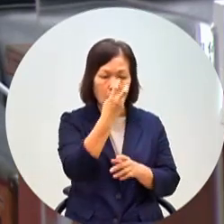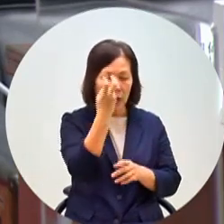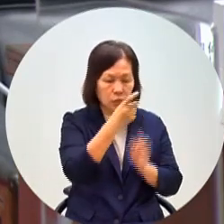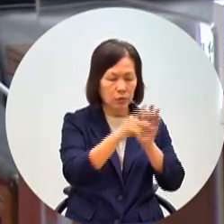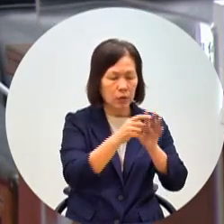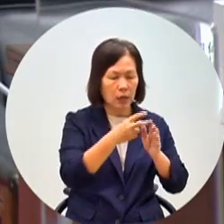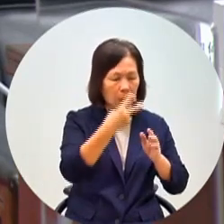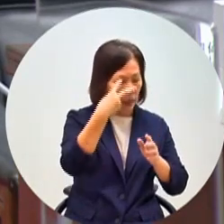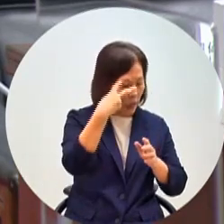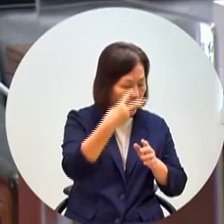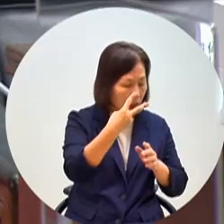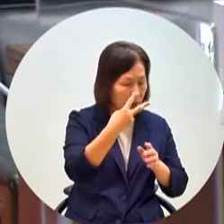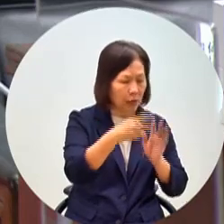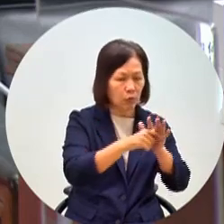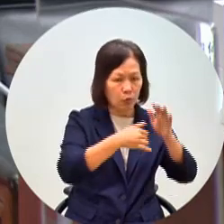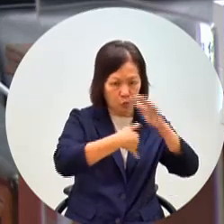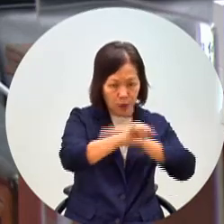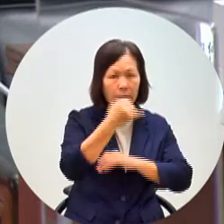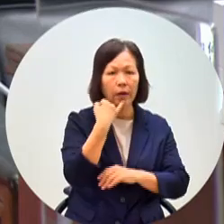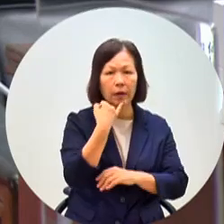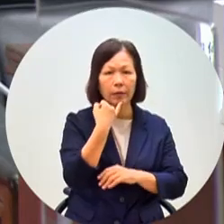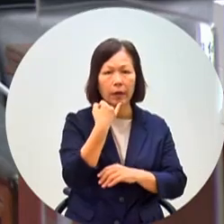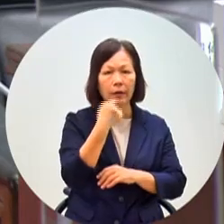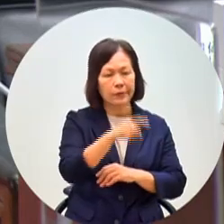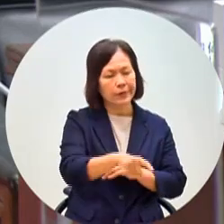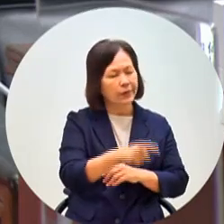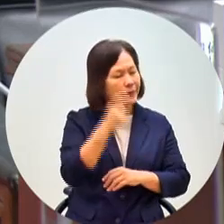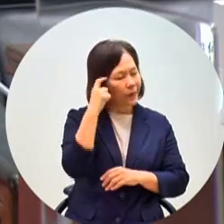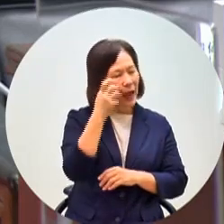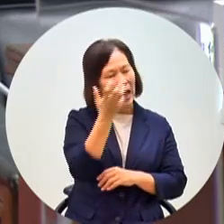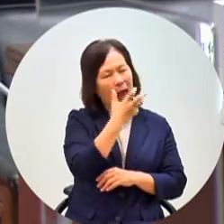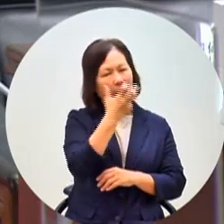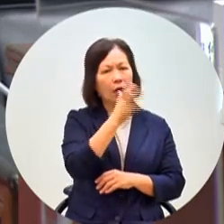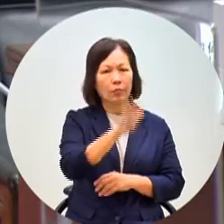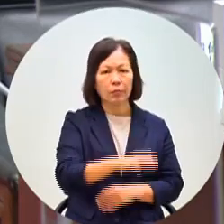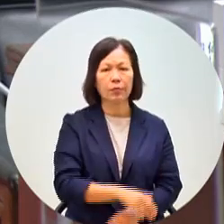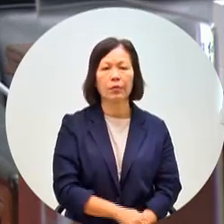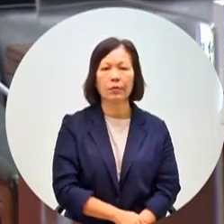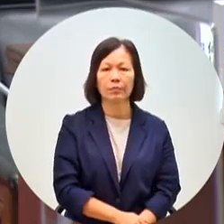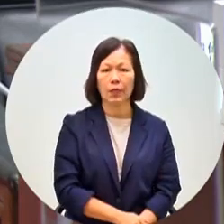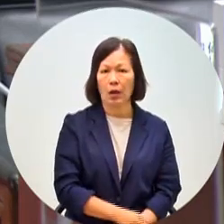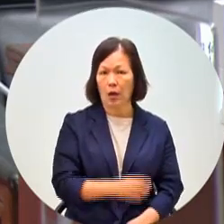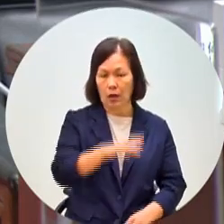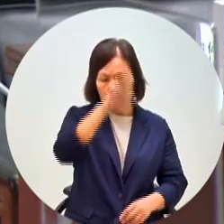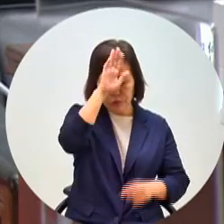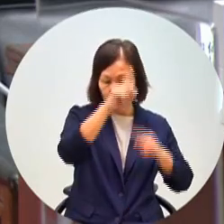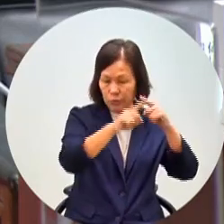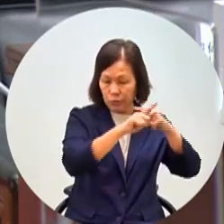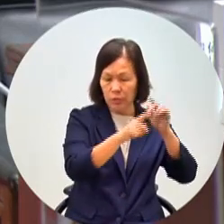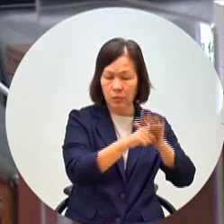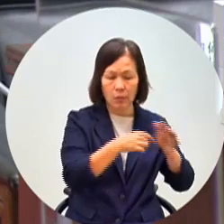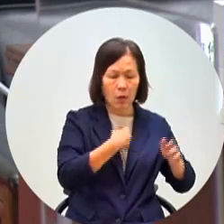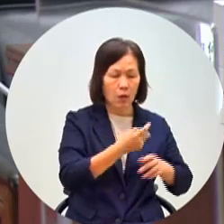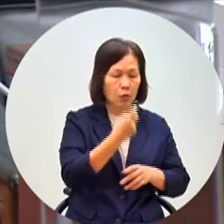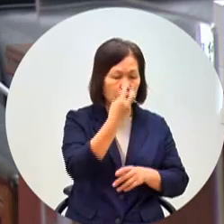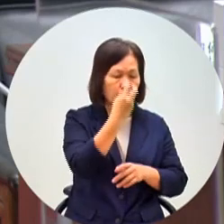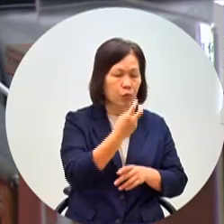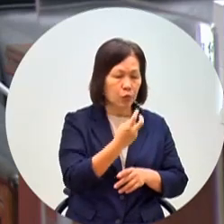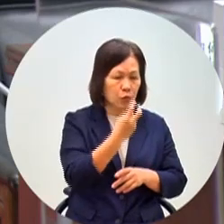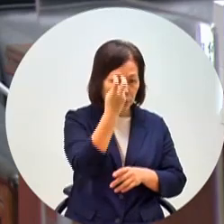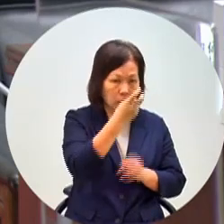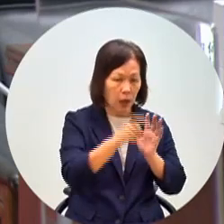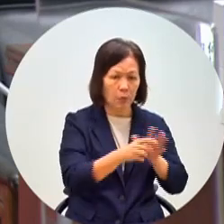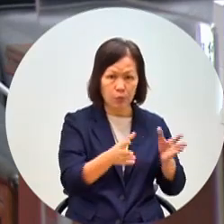门，真的还蛮可笑的耶。就是确诊者不用筛就可以出门，但是同住